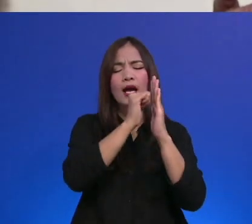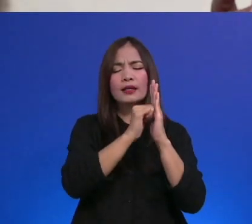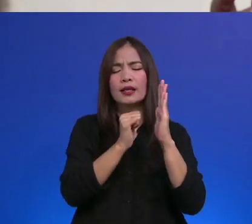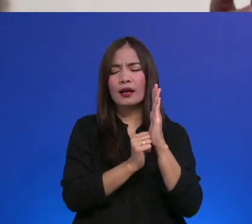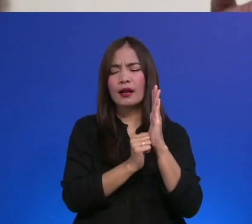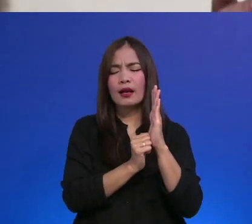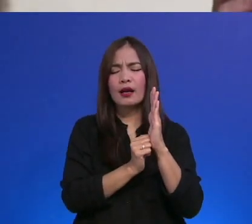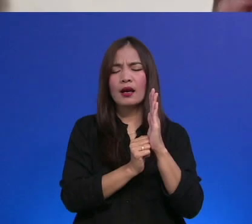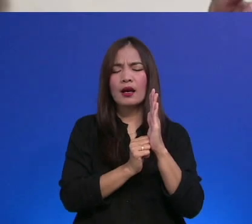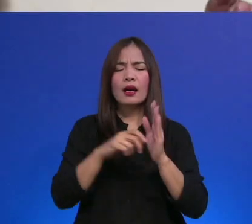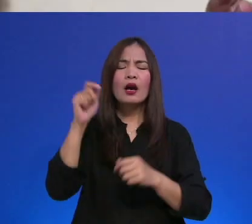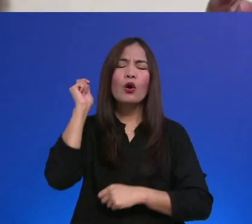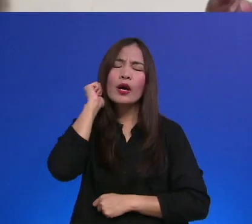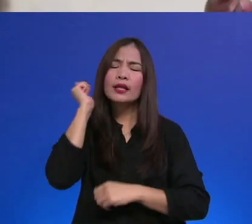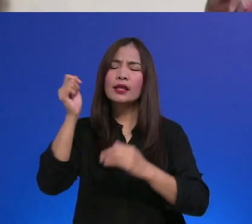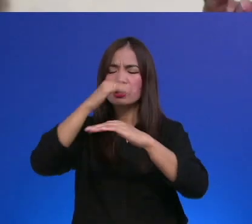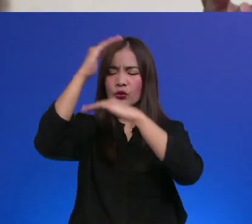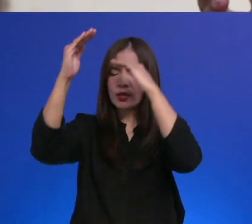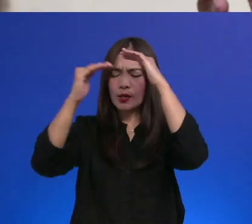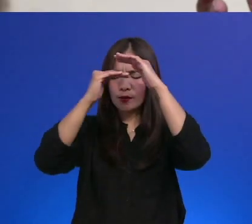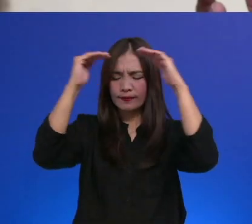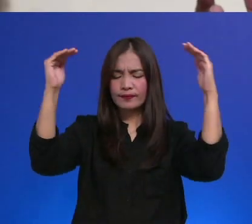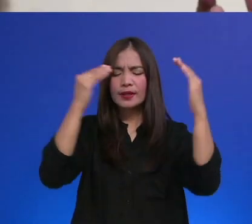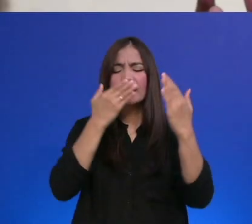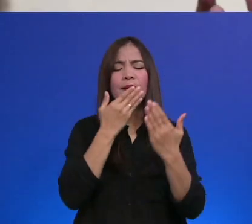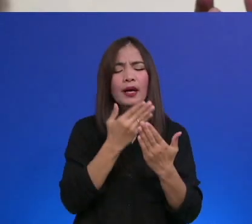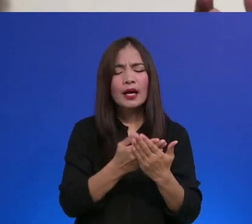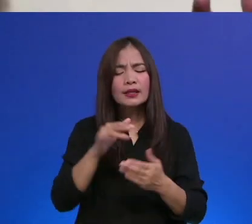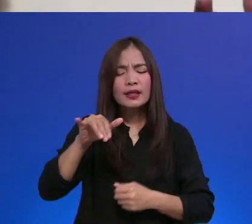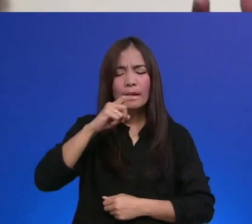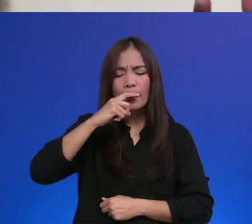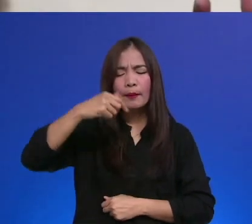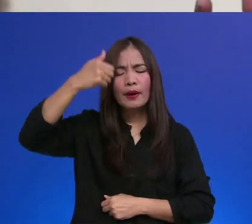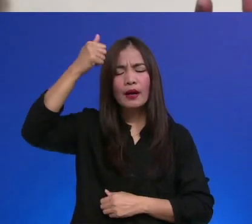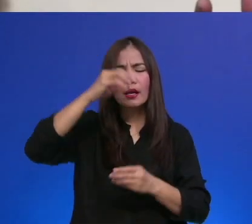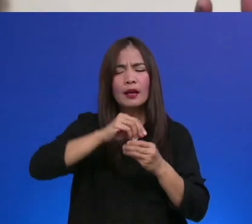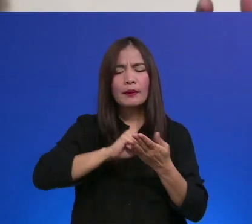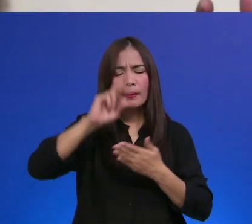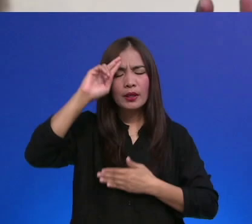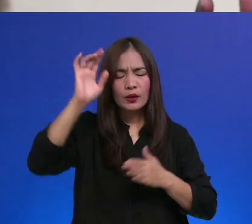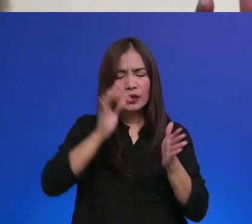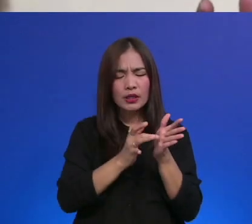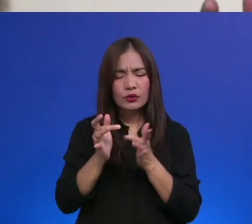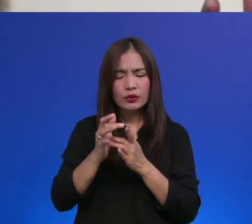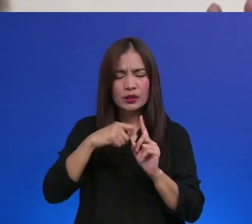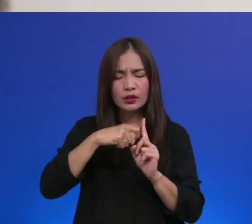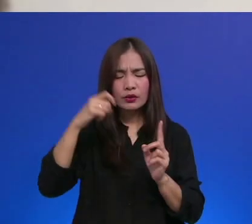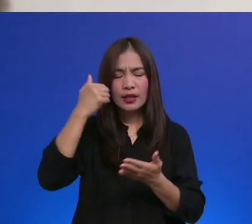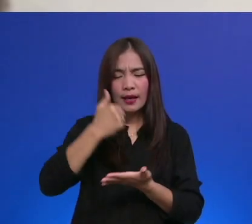program wanita surga Terima kasih Bapak dalam nama Tuhan Yesus Kristus